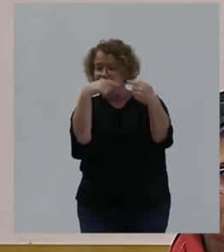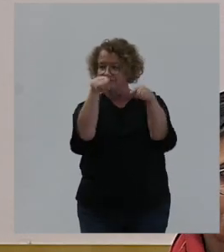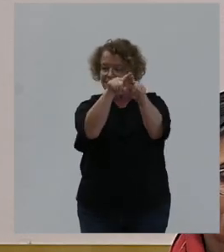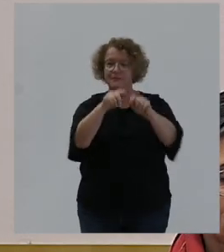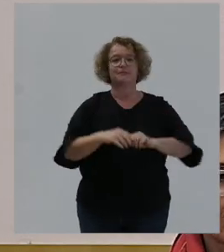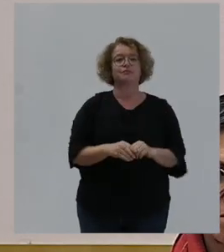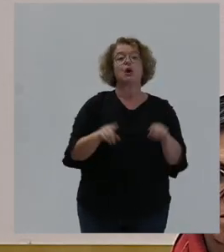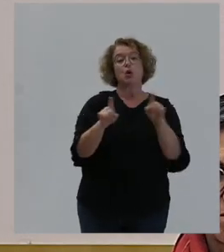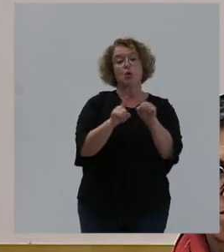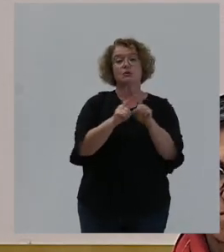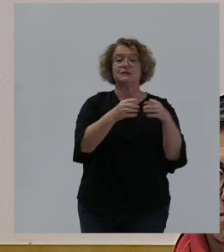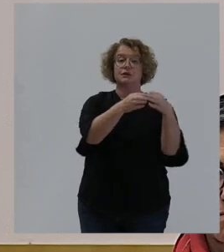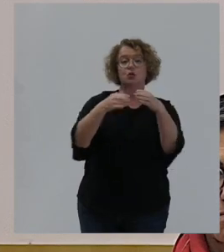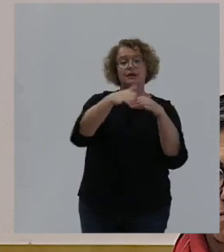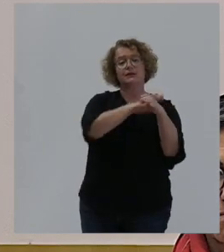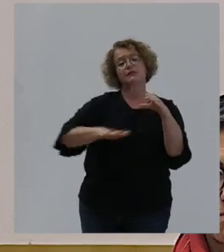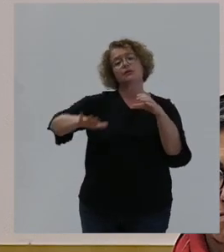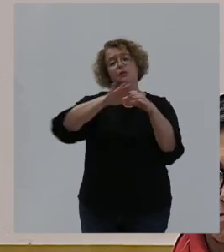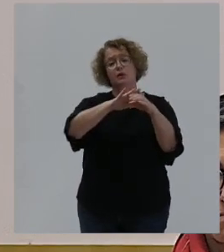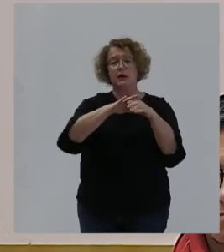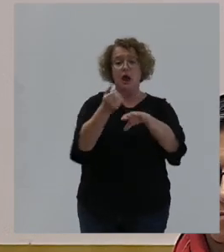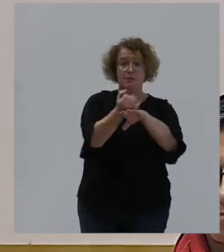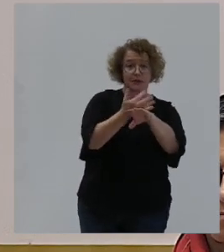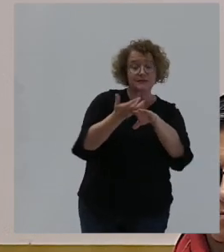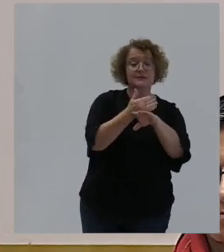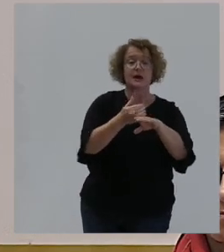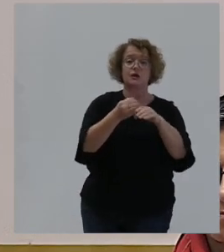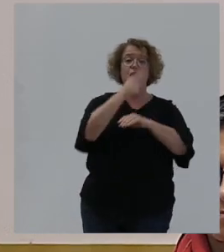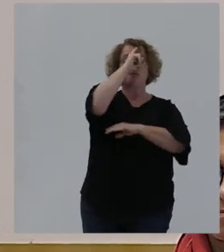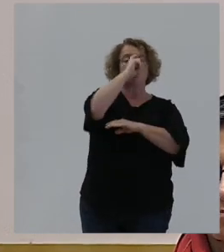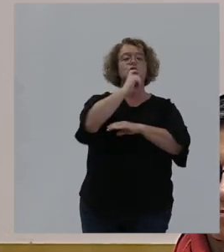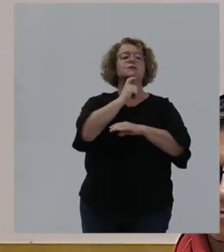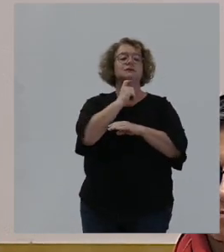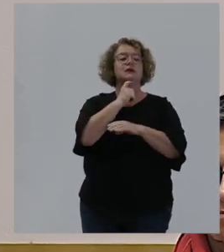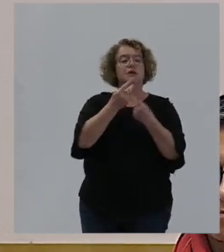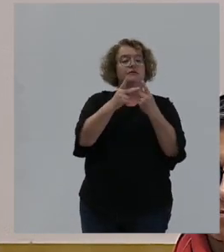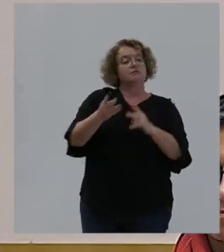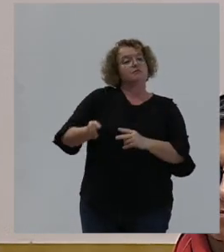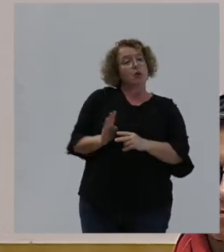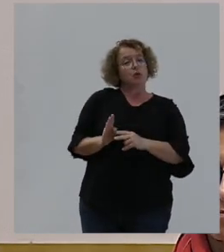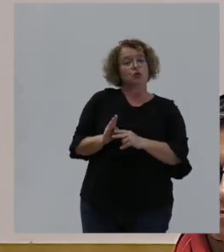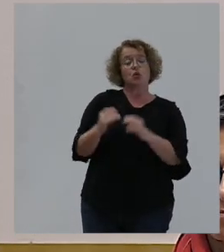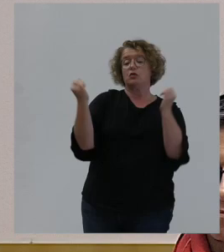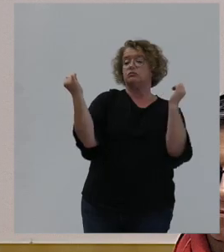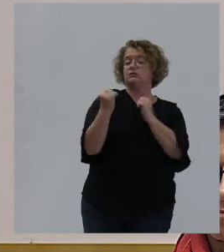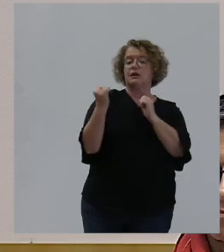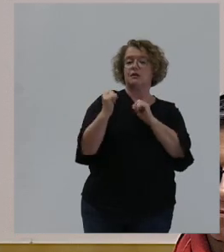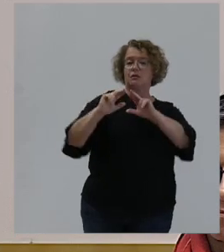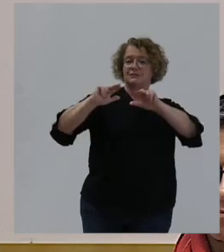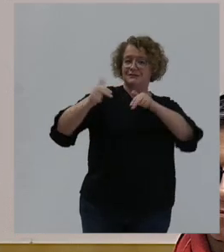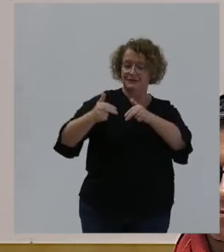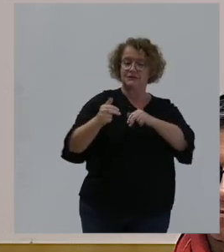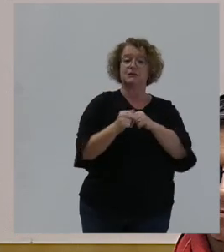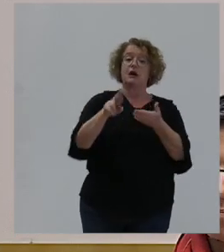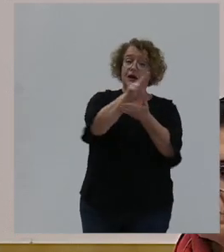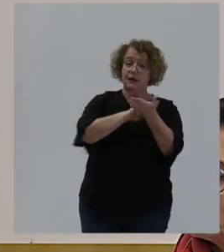Nous travaillons activement avec les collectivités territoriales, PESAC, les musées, la ville de Bordeaux, avec qui nous avons signé une convention cadre, la région.